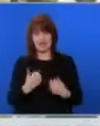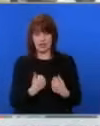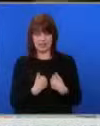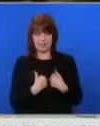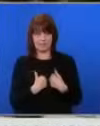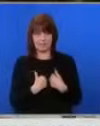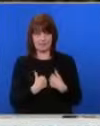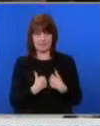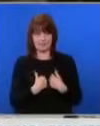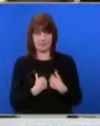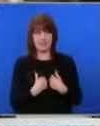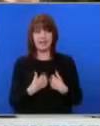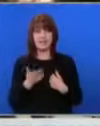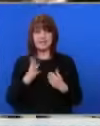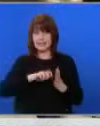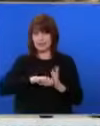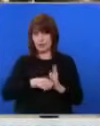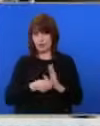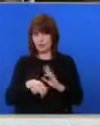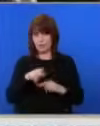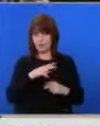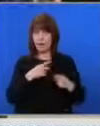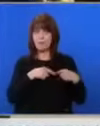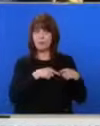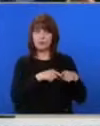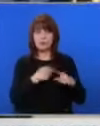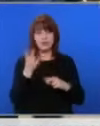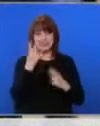новата проверка. Едва след като приключи проверката на прокуратурата, ще